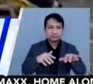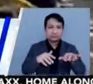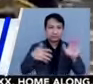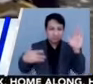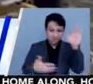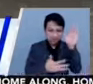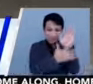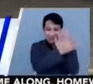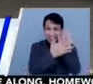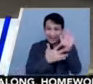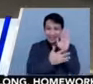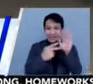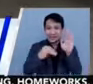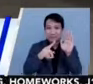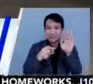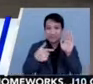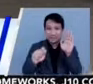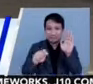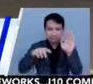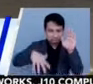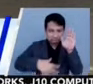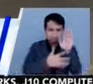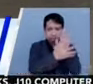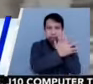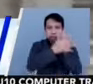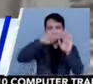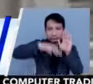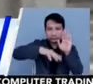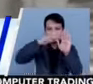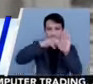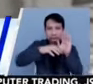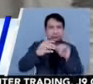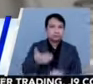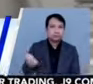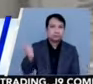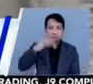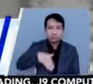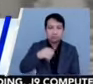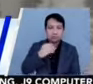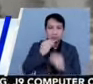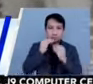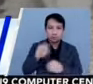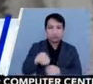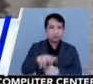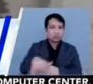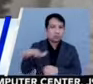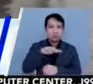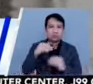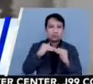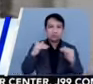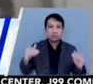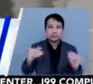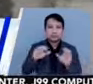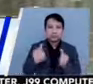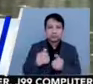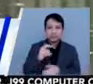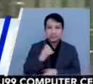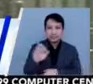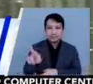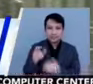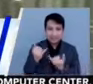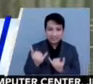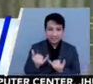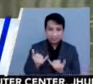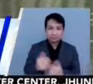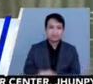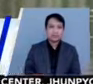kalapit probinsya. Dahil dyan, nagsuspindi ang Malacanang ng klase sa lahat ng antas sa mga pampublikong paaralan sa Metro Manila ngayong araw, pati